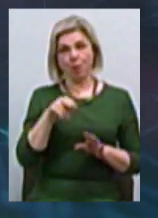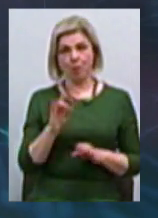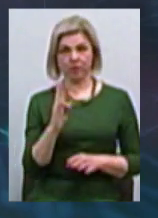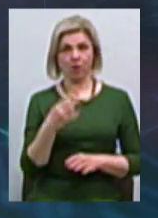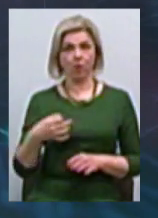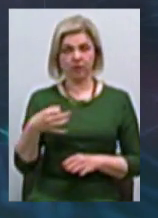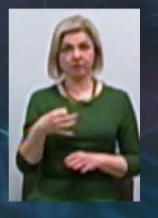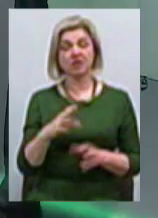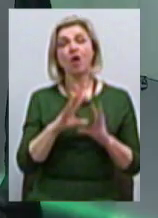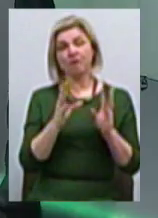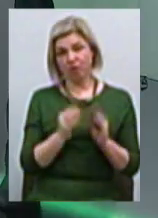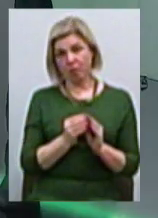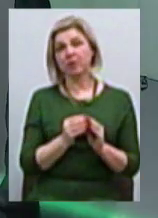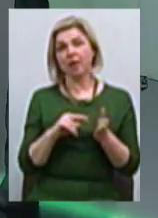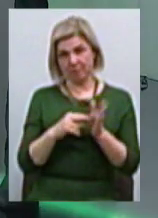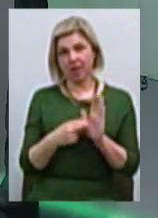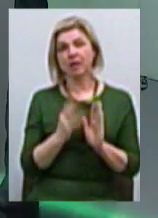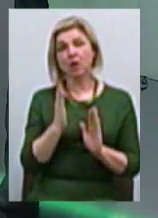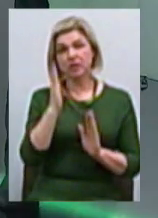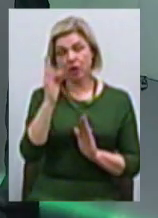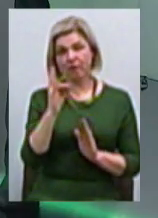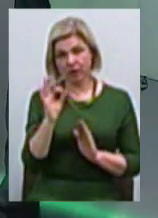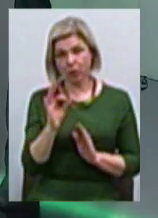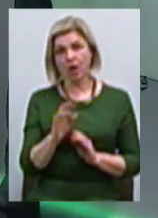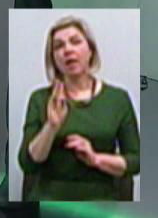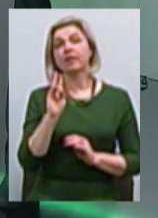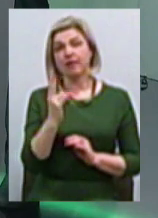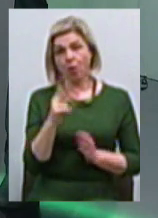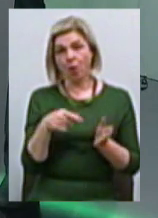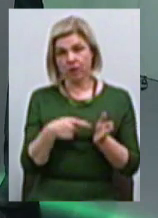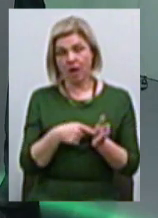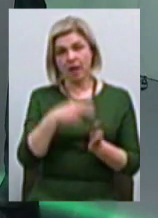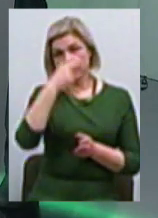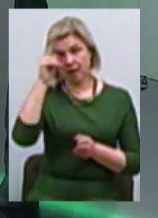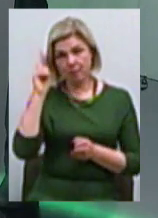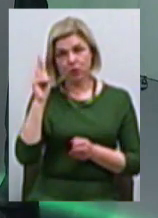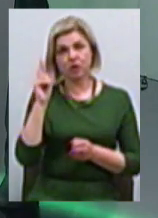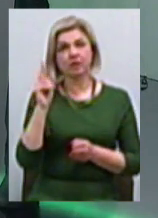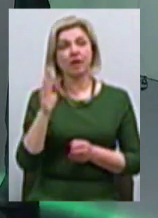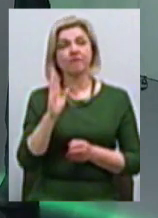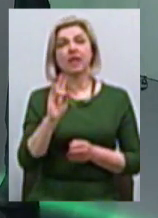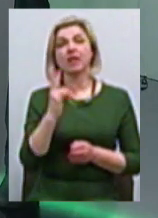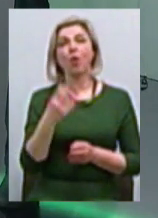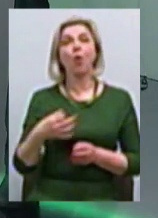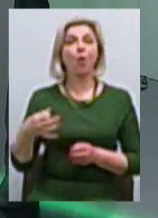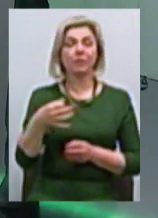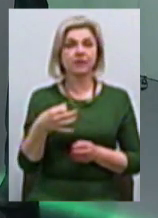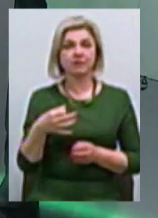В принципі, достатньо прогнозовано. Миколаїв, наприклад, по Тимошенко, в Миколаївській